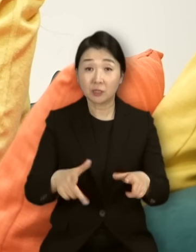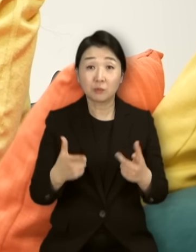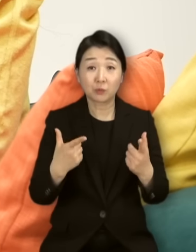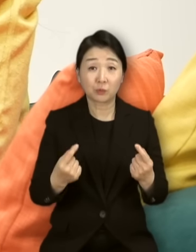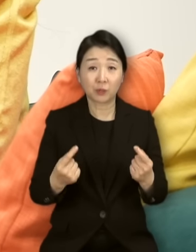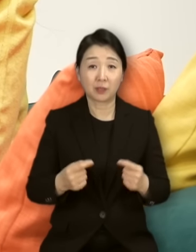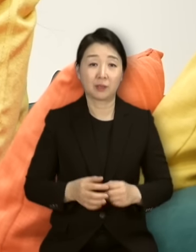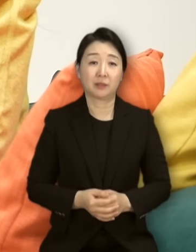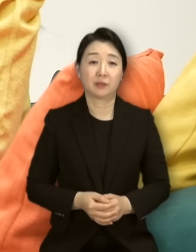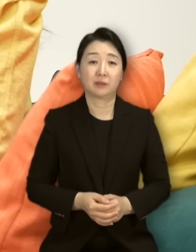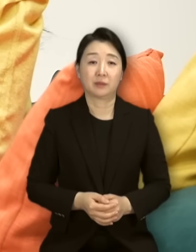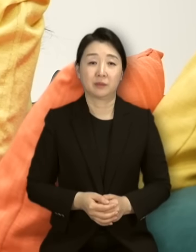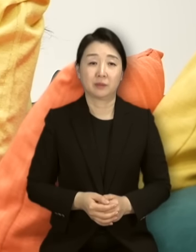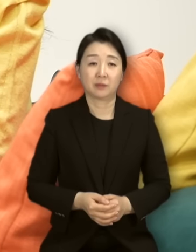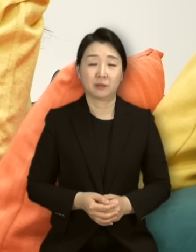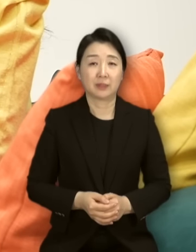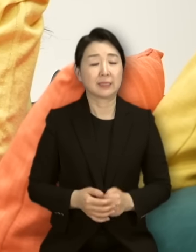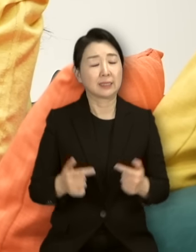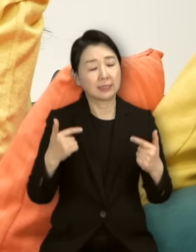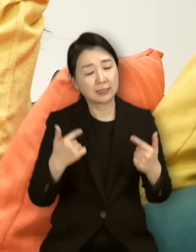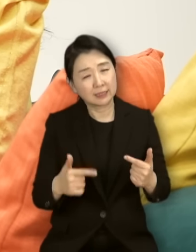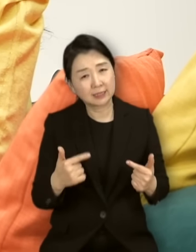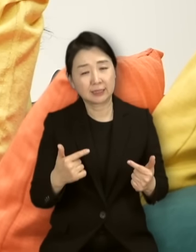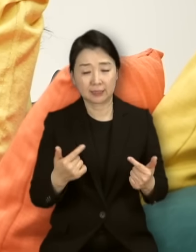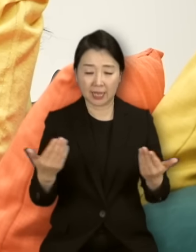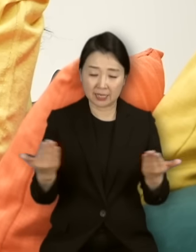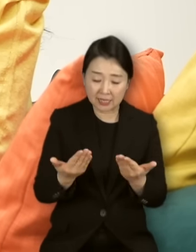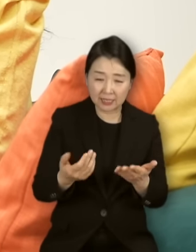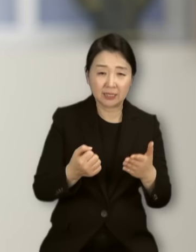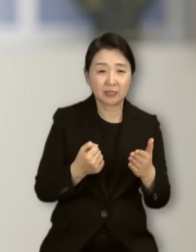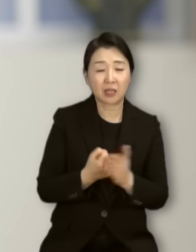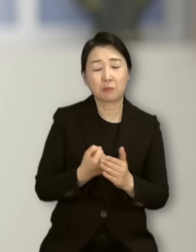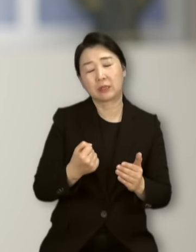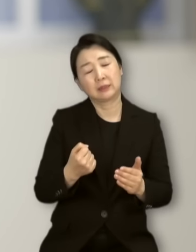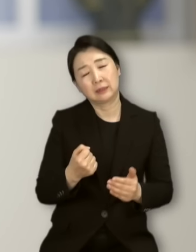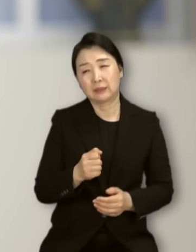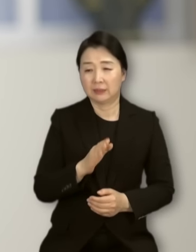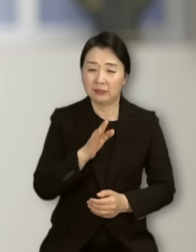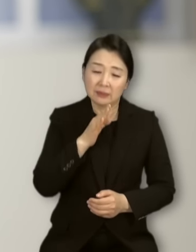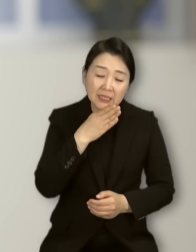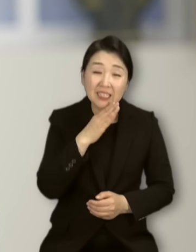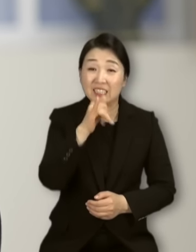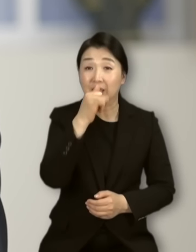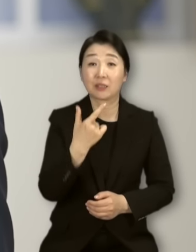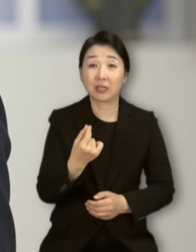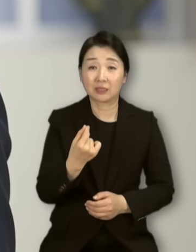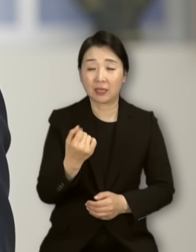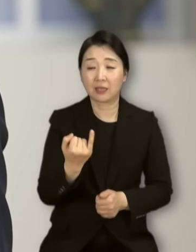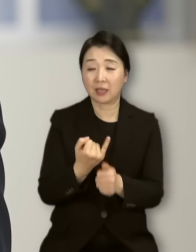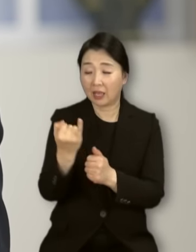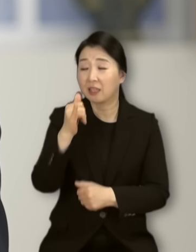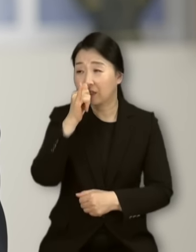이제 아내가 있으니까네 되게 편하게 해 주고 그래서 어느 순간 진짜 저희가